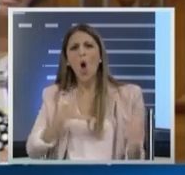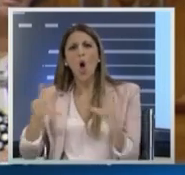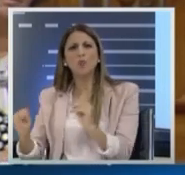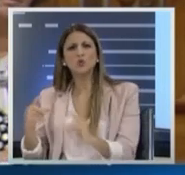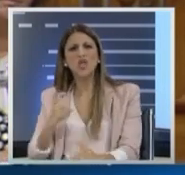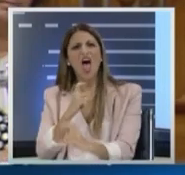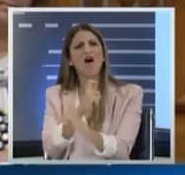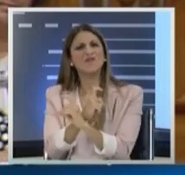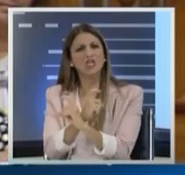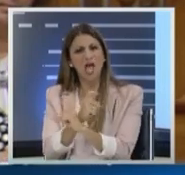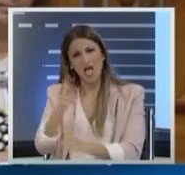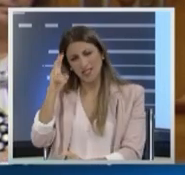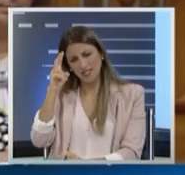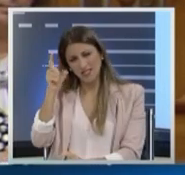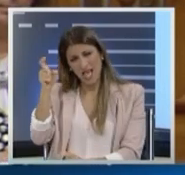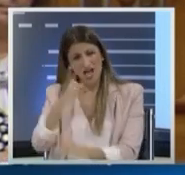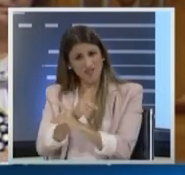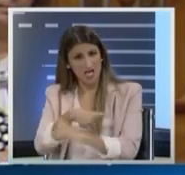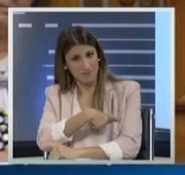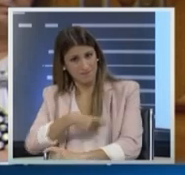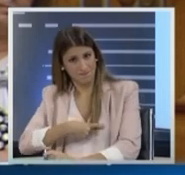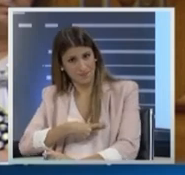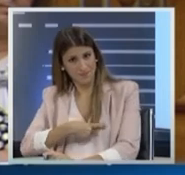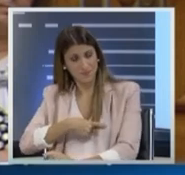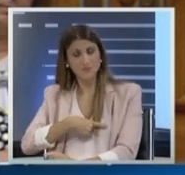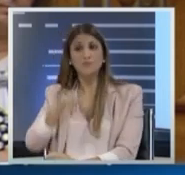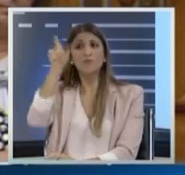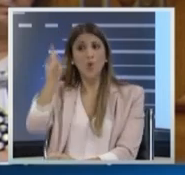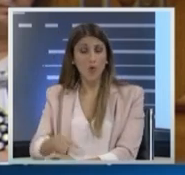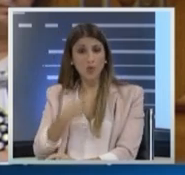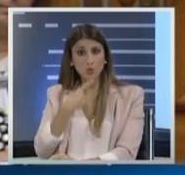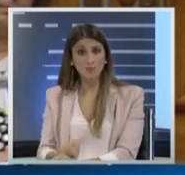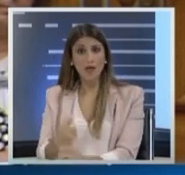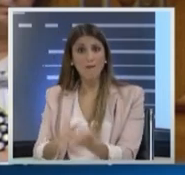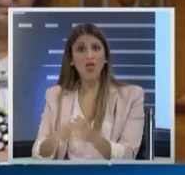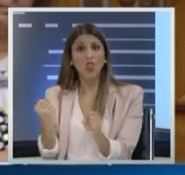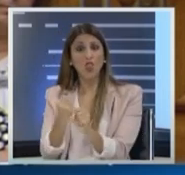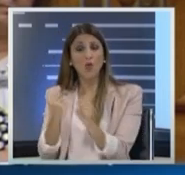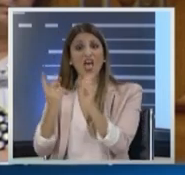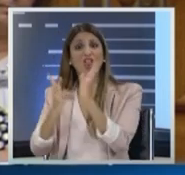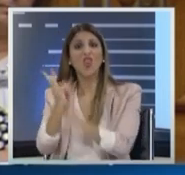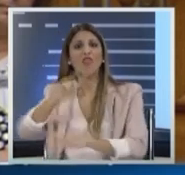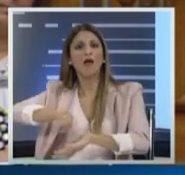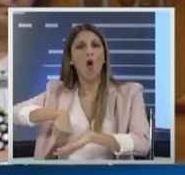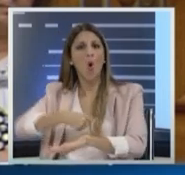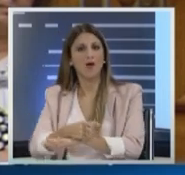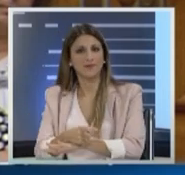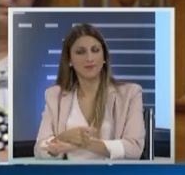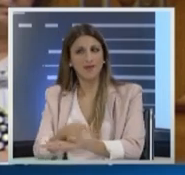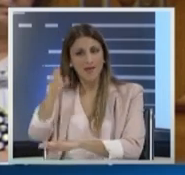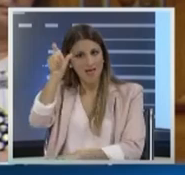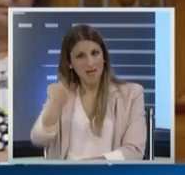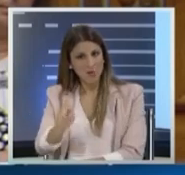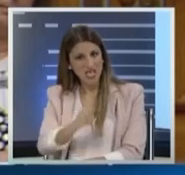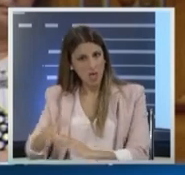καθιέρωσε το 12ωρο, είναι βέβαιο ότι η ατζέντα που κρύβει στα ζητήματα της εργασίας είναι μια